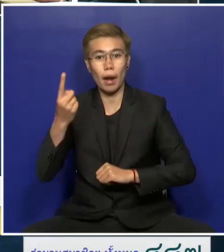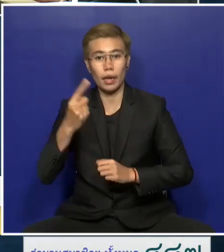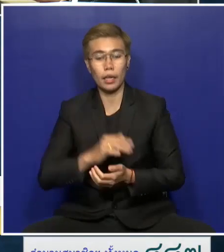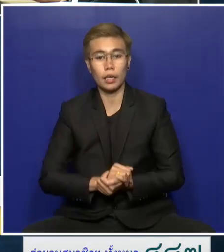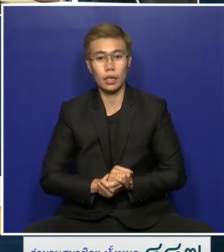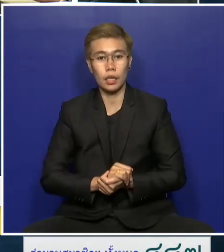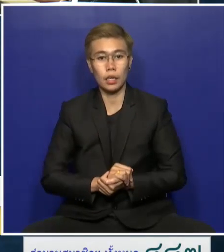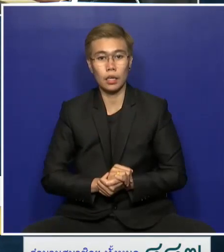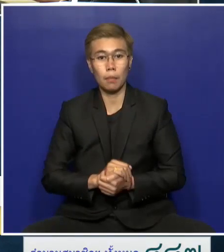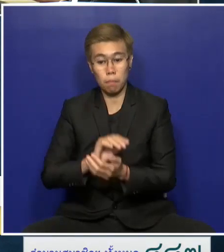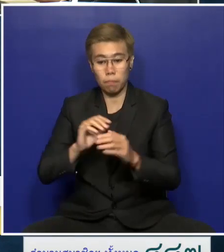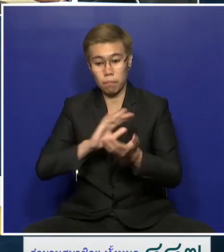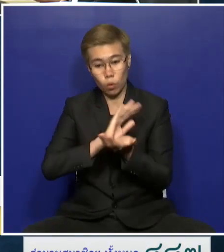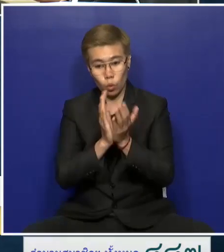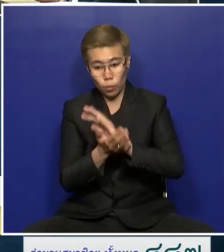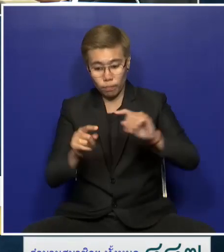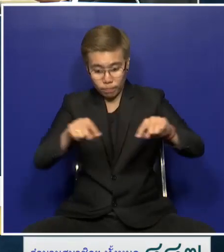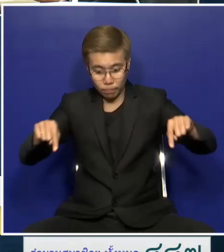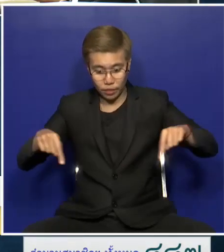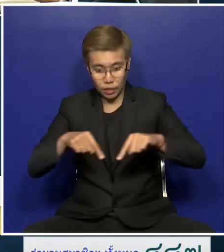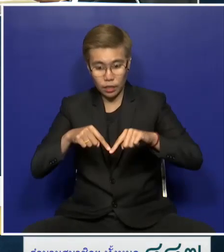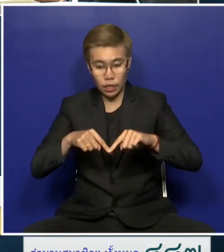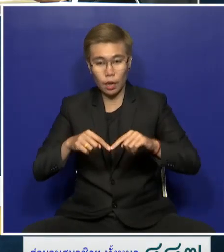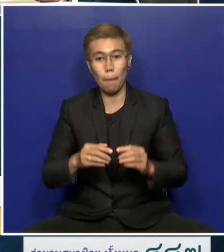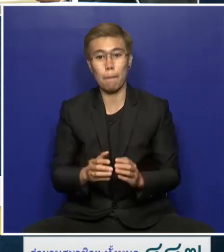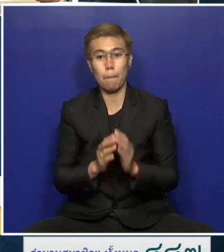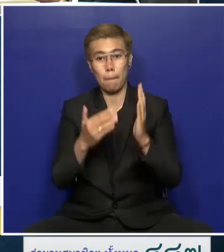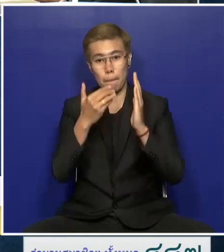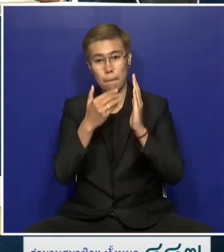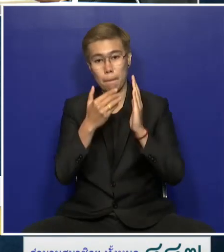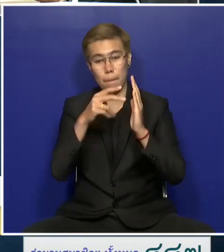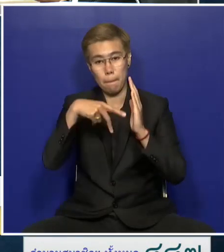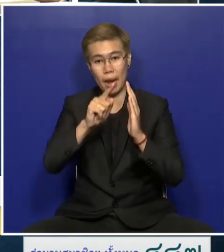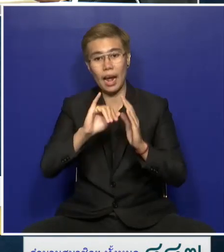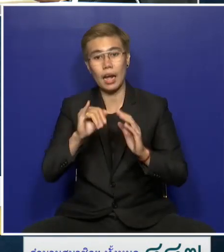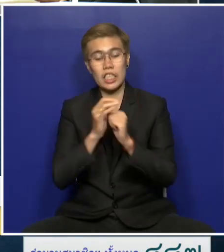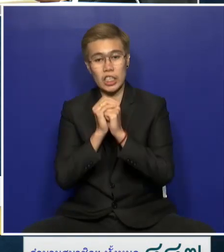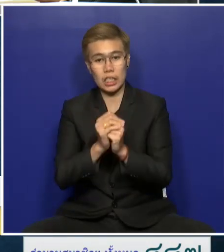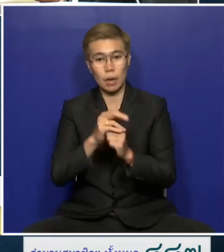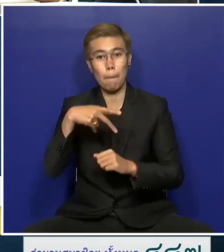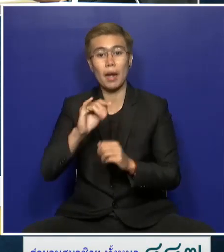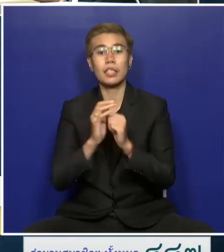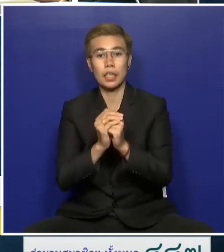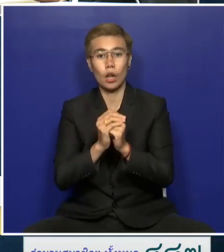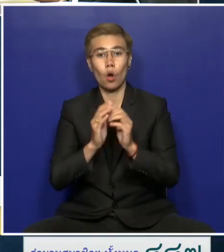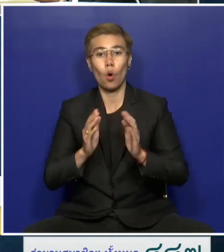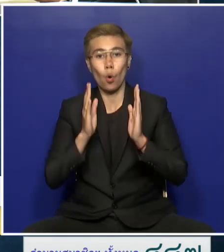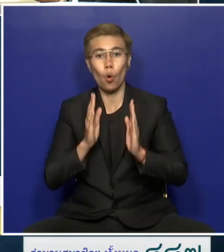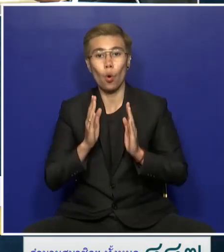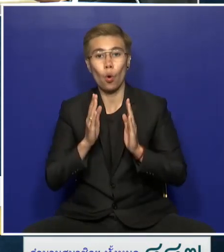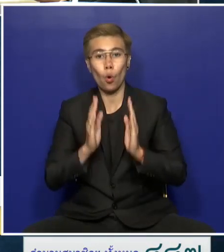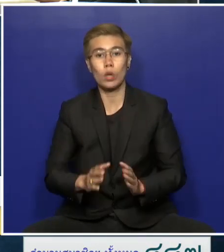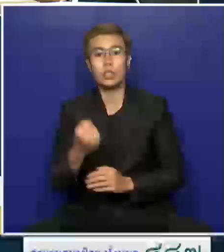รูปที่ดินจังหวัดปราจีนบุรีซึ่งตั้งอยู่ที่ตำบลวังตะเคียนอำเภอกบินบุรีจังหวัดปราจีนบุรีจำนวน15รายเนื้อที่ประ